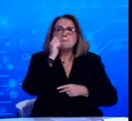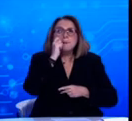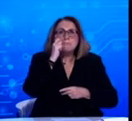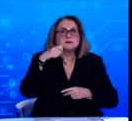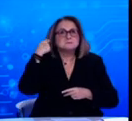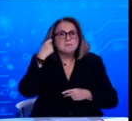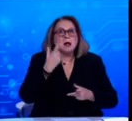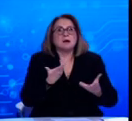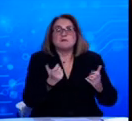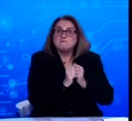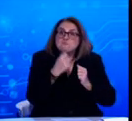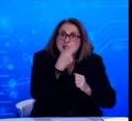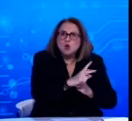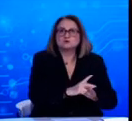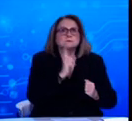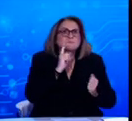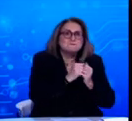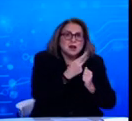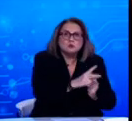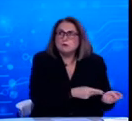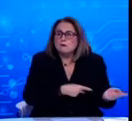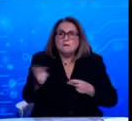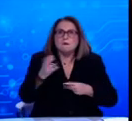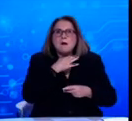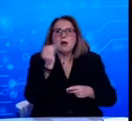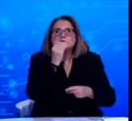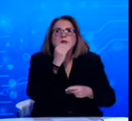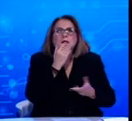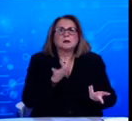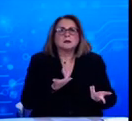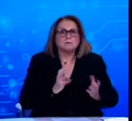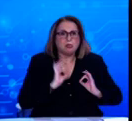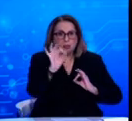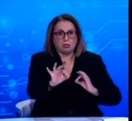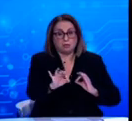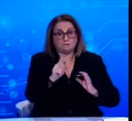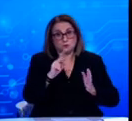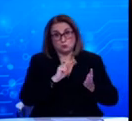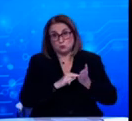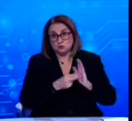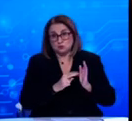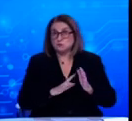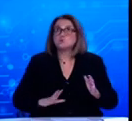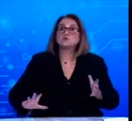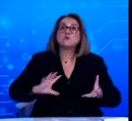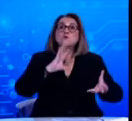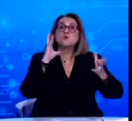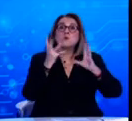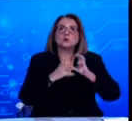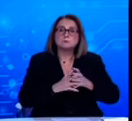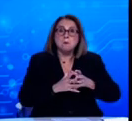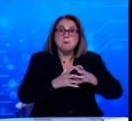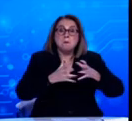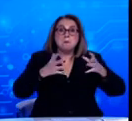του. Σε όλο τον κόσμο, η υγειονομική κρίση ξαναφουντώνει. Κράτη όπως η Αμερική, η Ισπανία, η